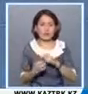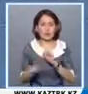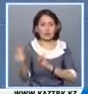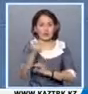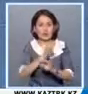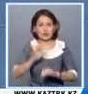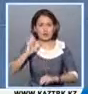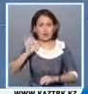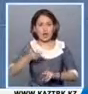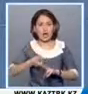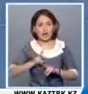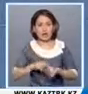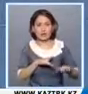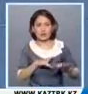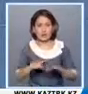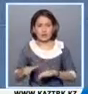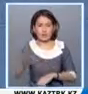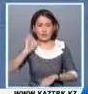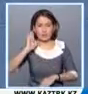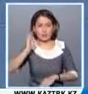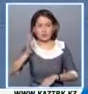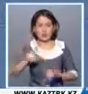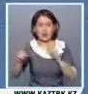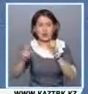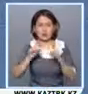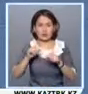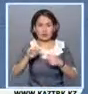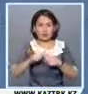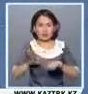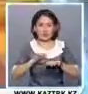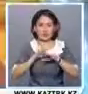Сондықтан бұл шаралар алдағы көптеген істерге ұйытқы болатын игі бастамалардың бірі деп ойлаймыз.